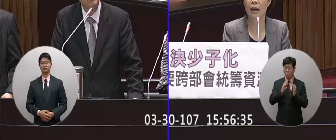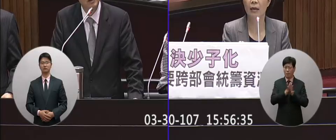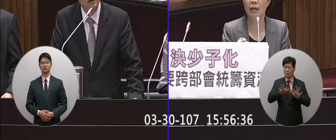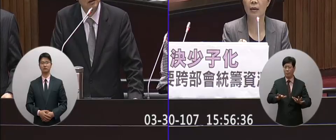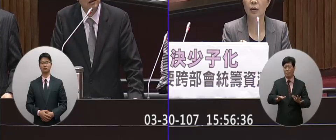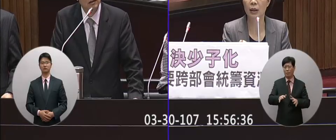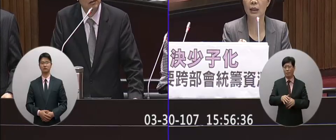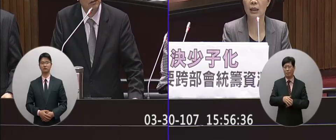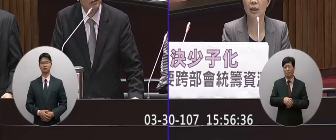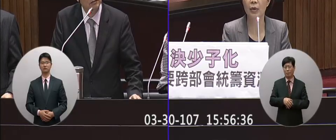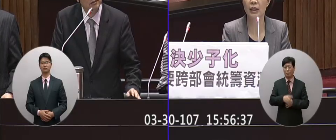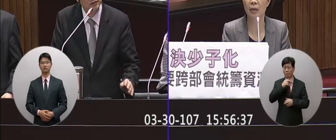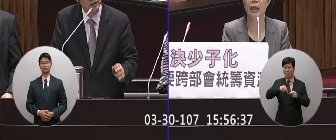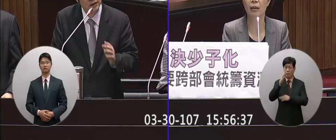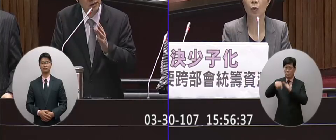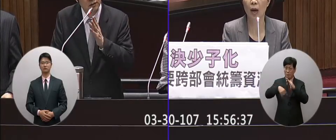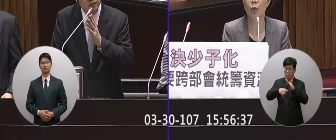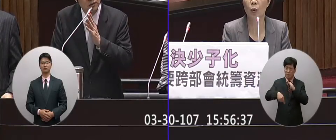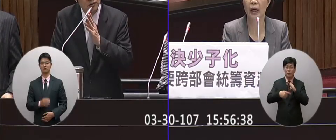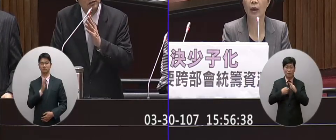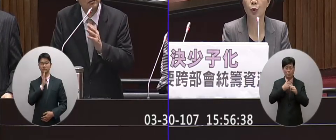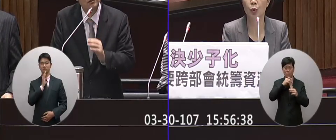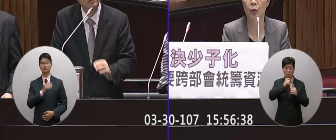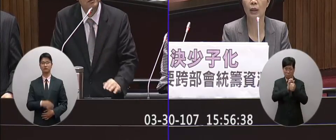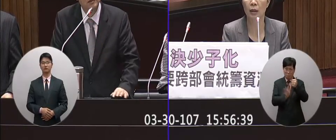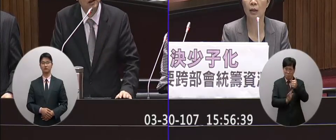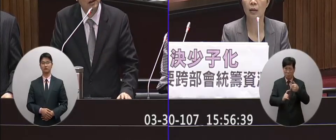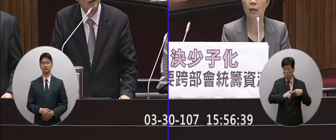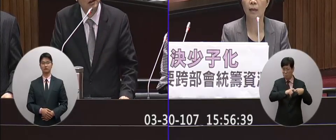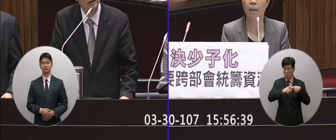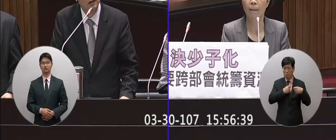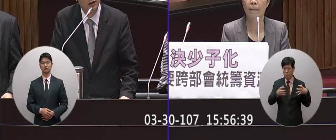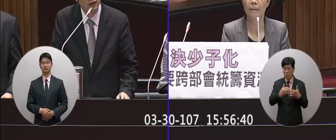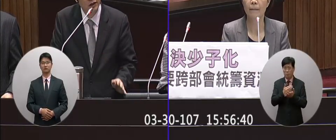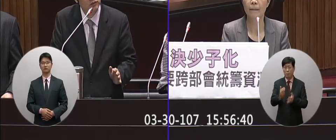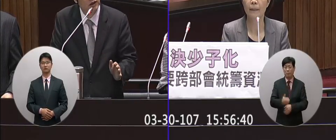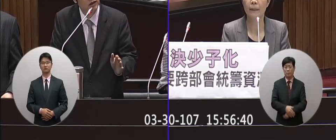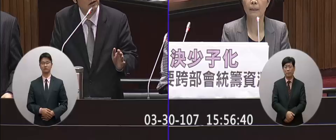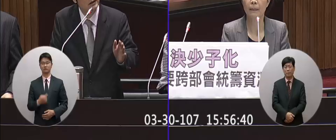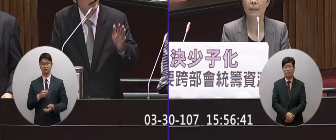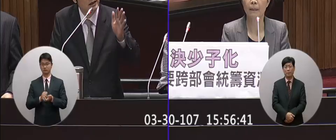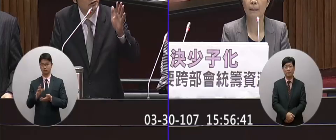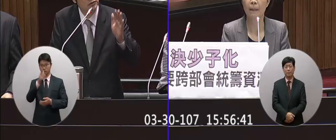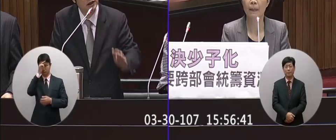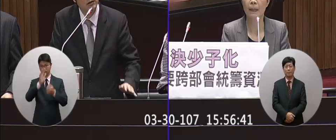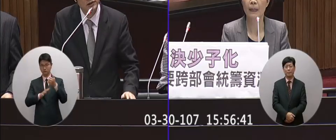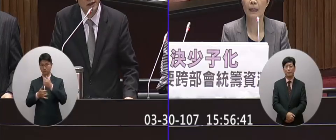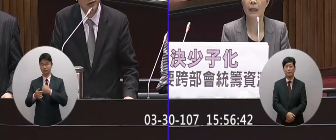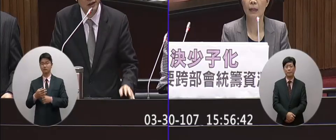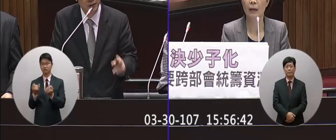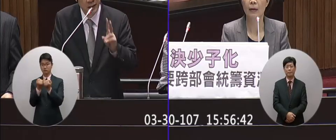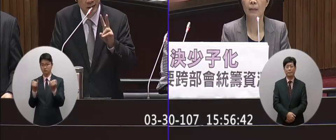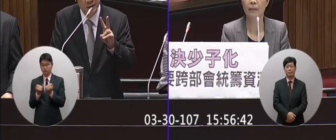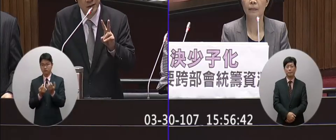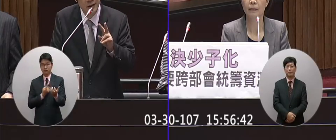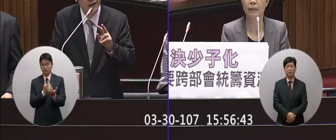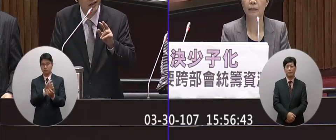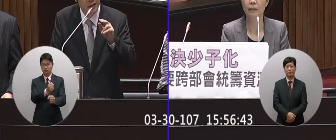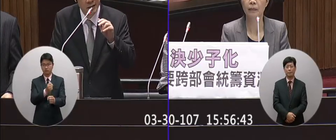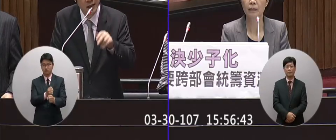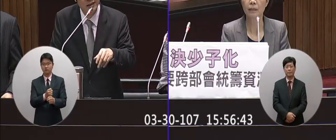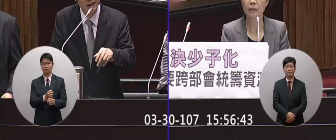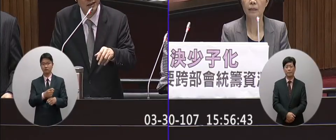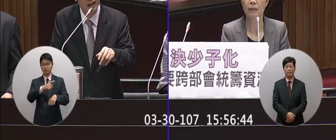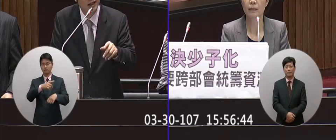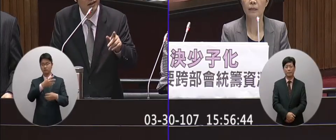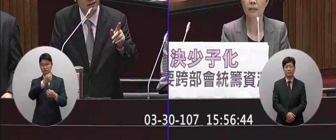们现在可能就是行政院这边跨部会要去做的。 我跟黄委员报告大概妇女劳动参与率有两个时间